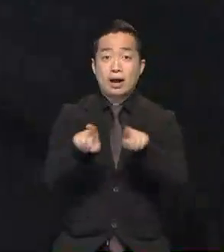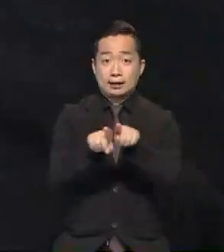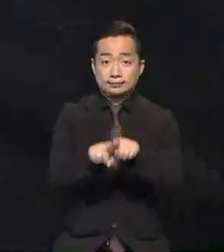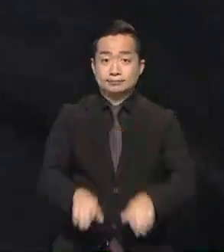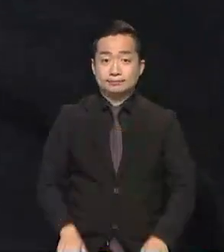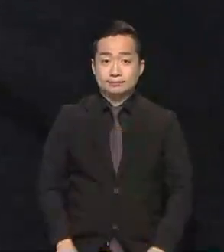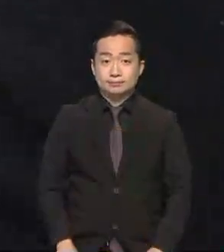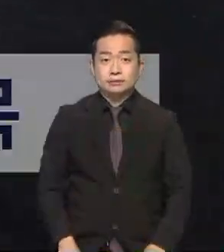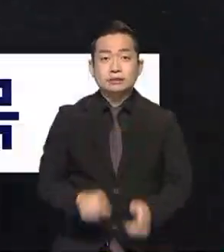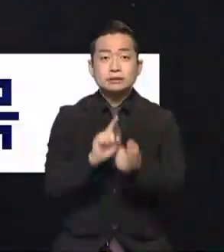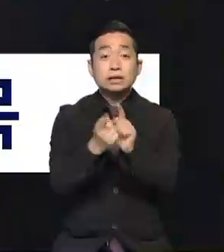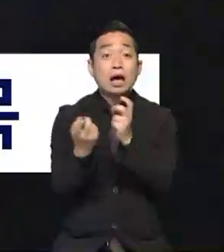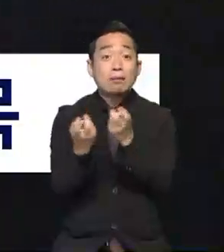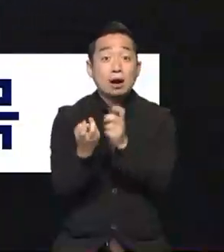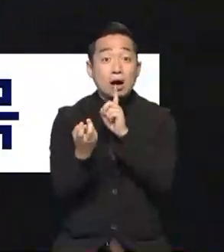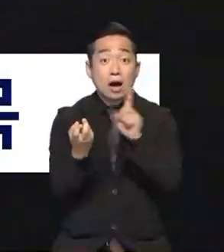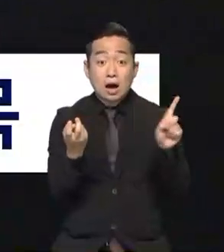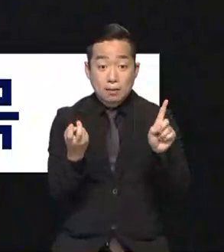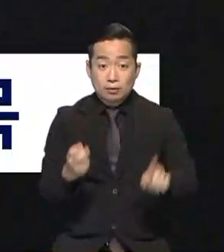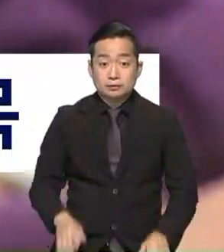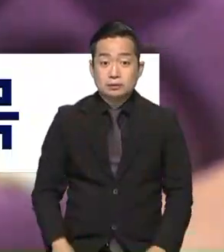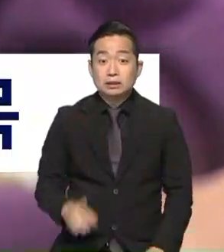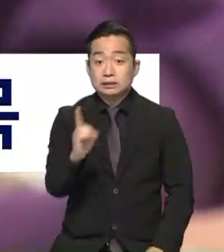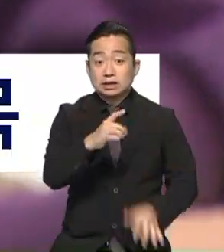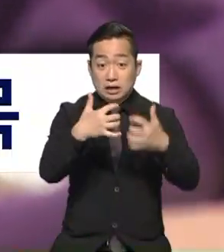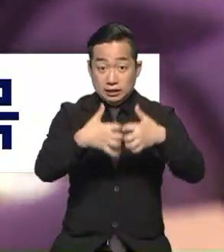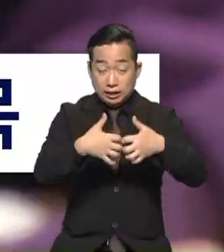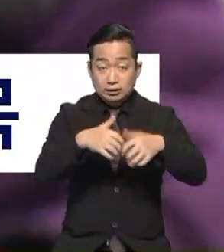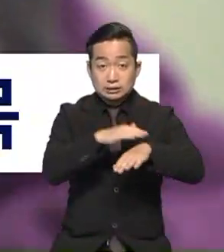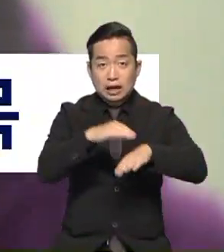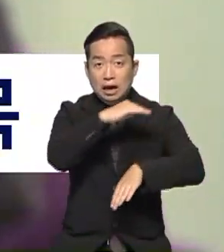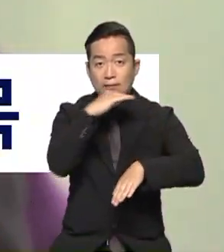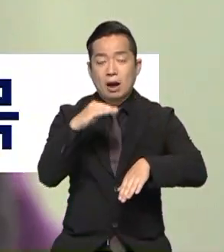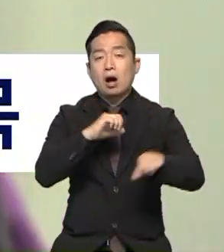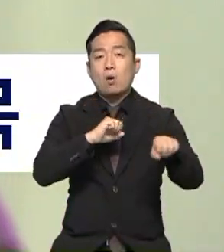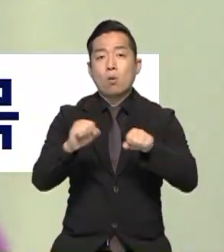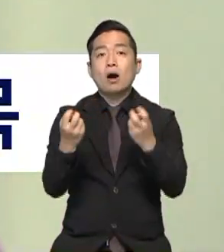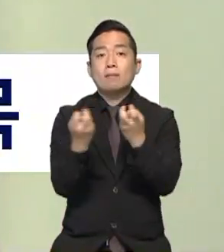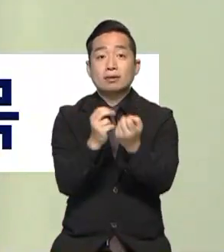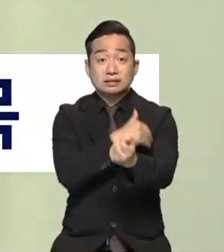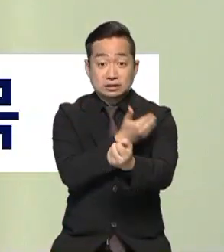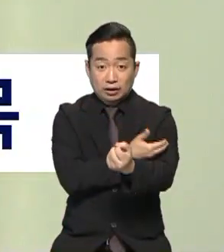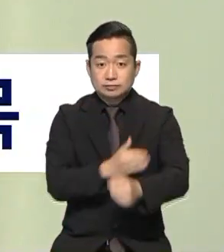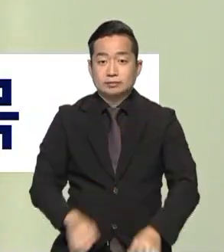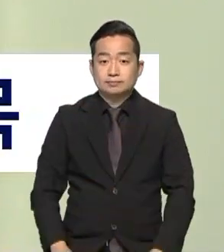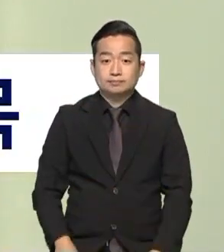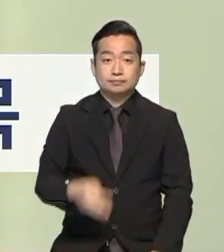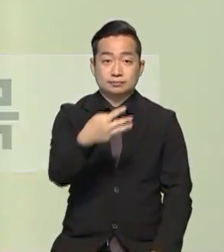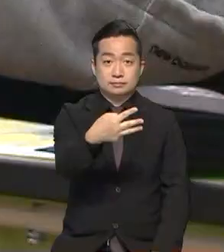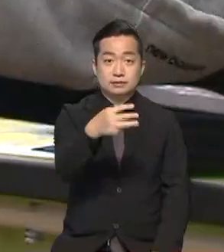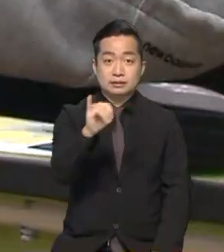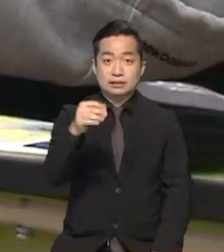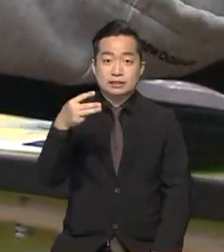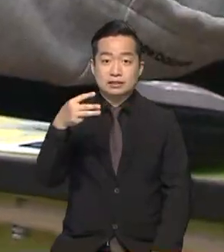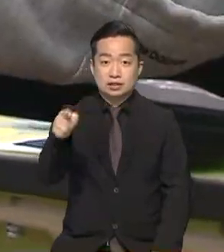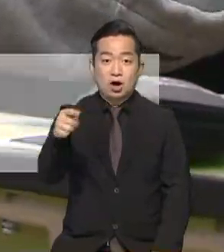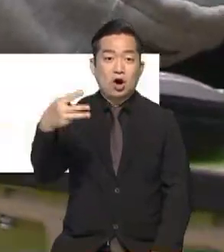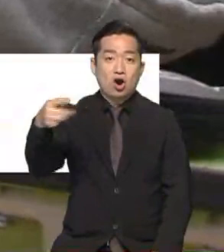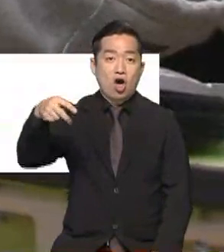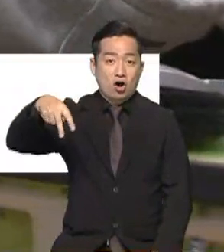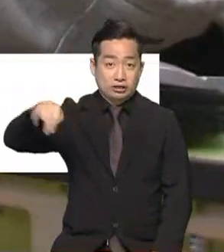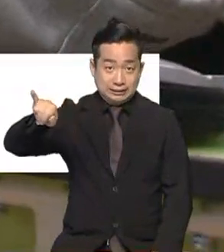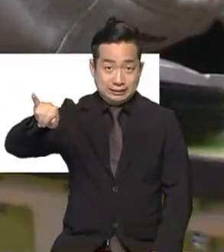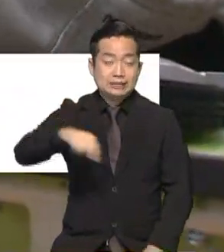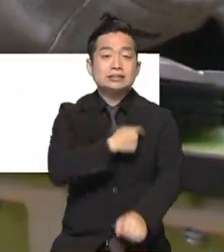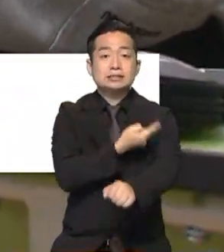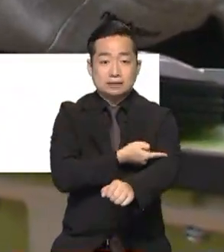그래서 대안 중 하나로 제시하는 게 디지털 기기를 올바르게 활용하는 능력을 뜻하는 디지털 리터러시 교육입니다. 학생들이